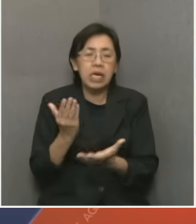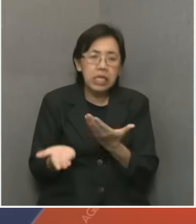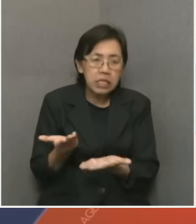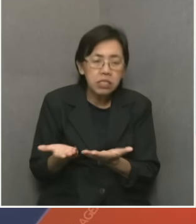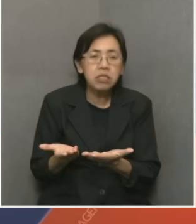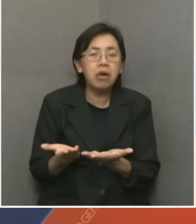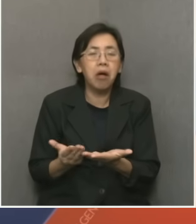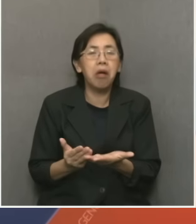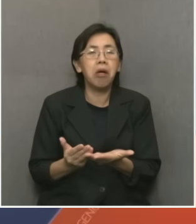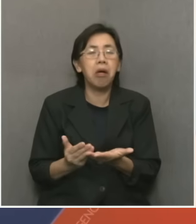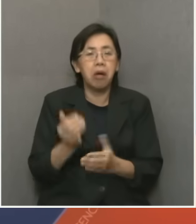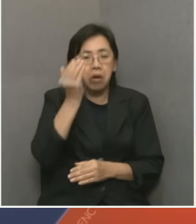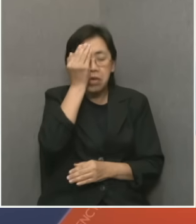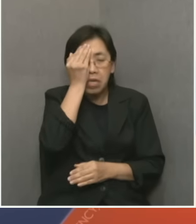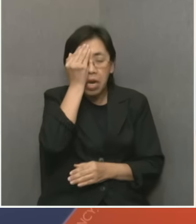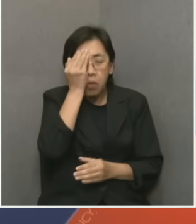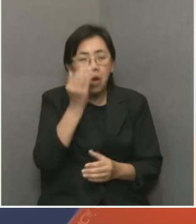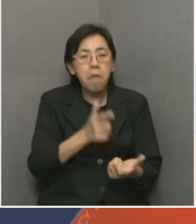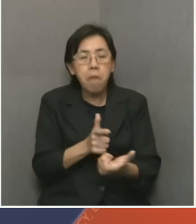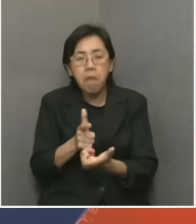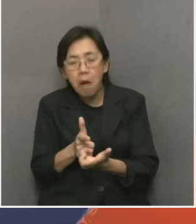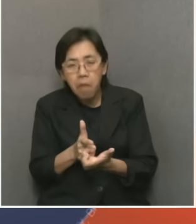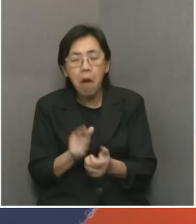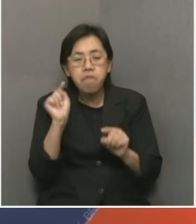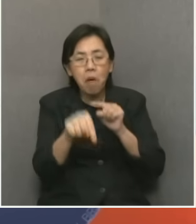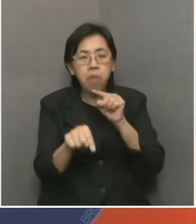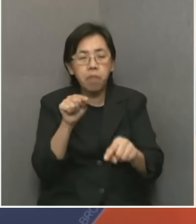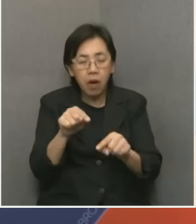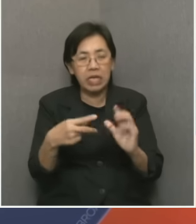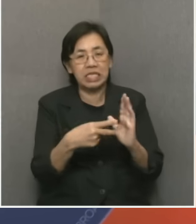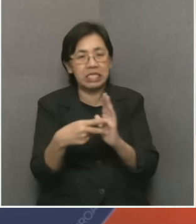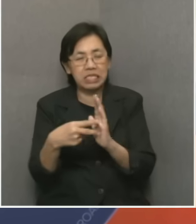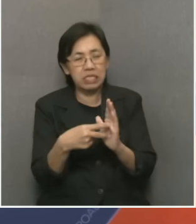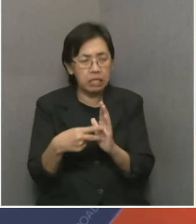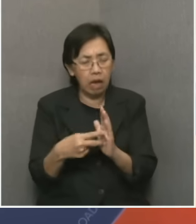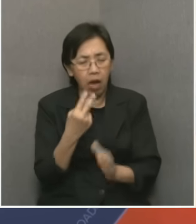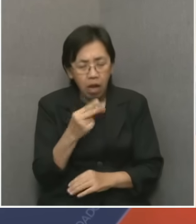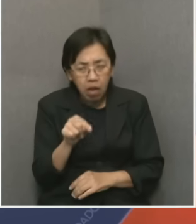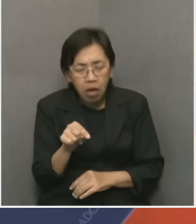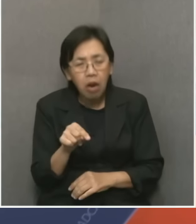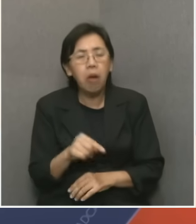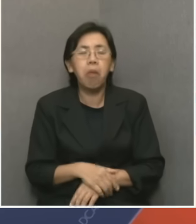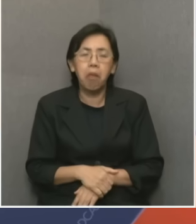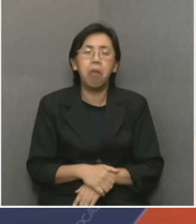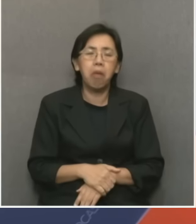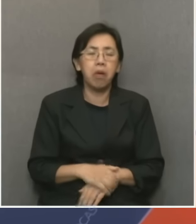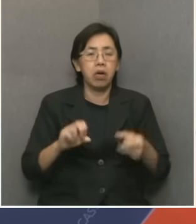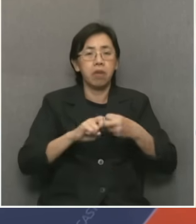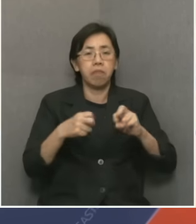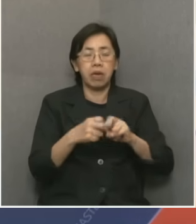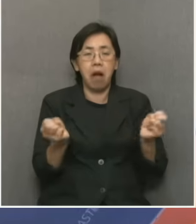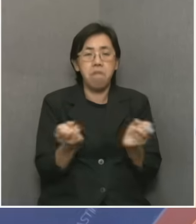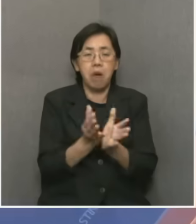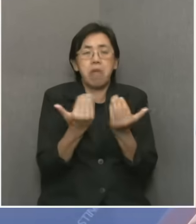อิสราเอลนะครับโจมตีเข้าไปในซีเรียอย่างเงี้ยนะครับเราก็จะเห็นความรุนแรงในลักษณะนี้นะซึ่งความรุนแรงในลักษณะนี้